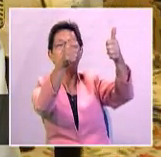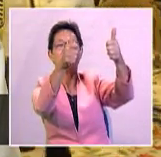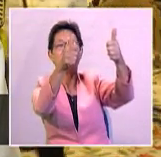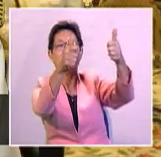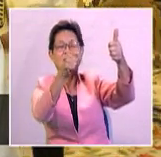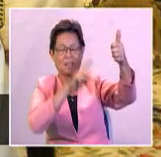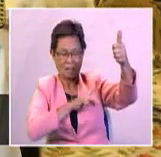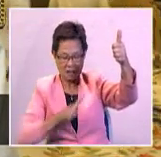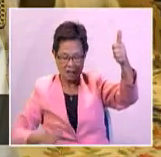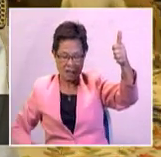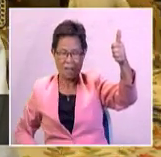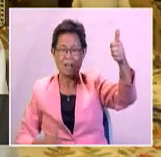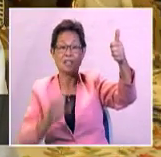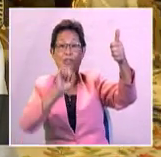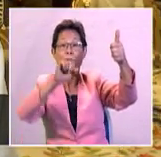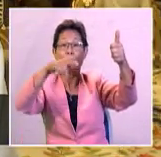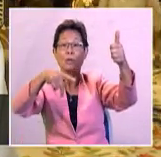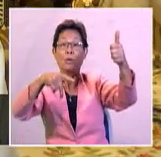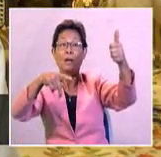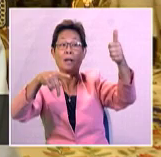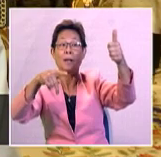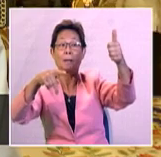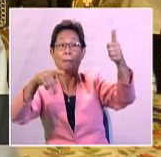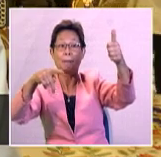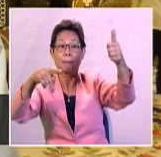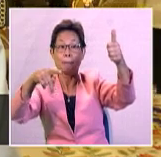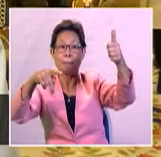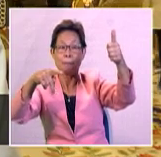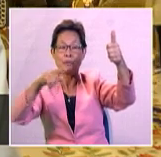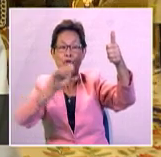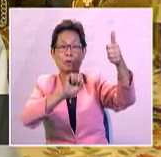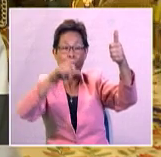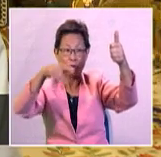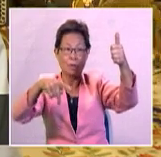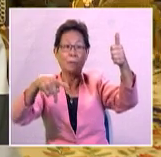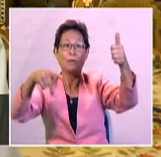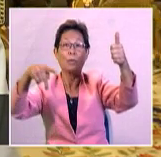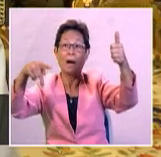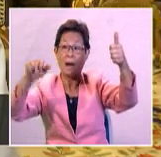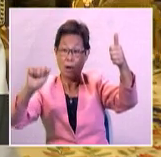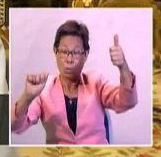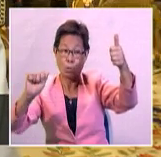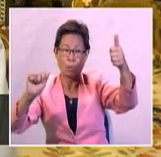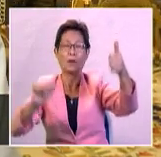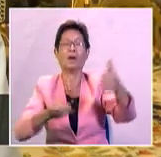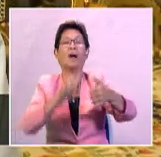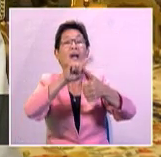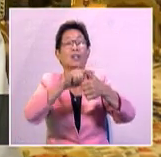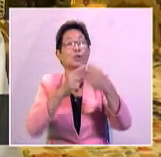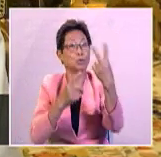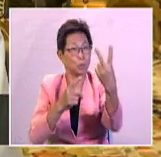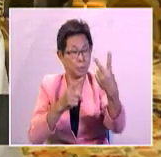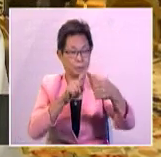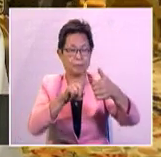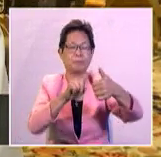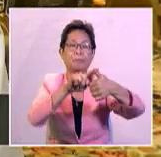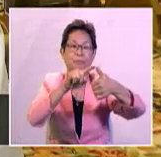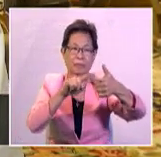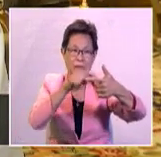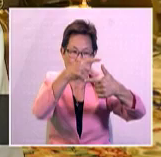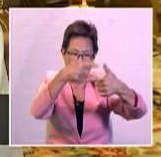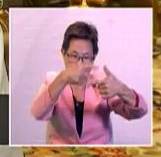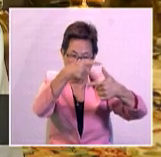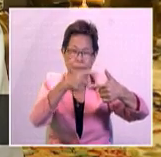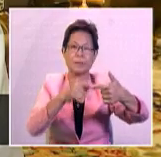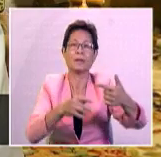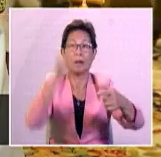Seri Paduka Baginda Yang di-Pertuan Agong. Dua perkara yang saya sangat kagum. Yang pertama, visi Tuanku